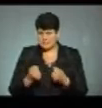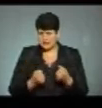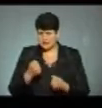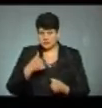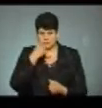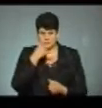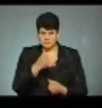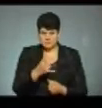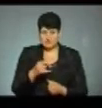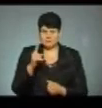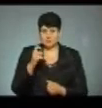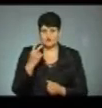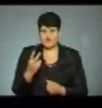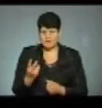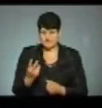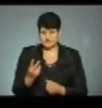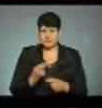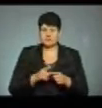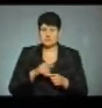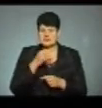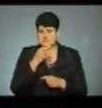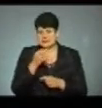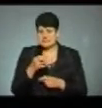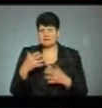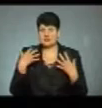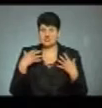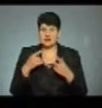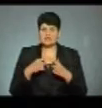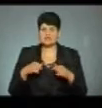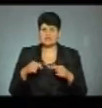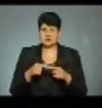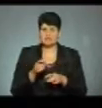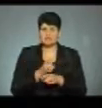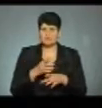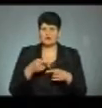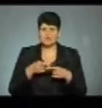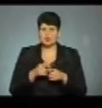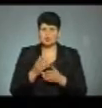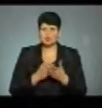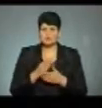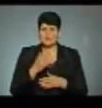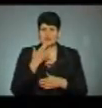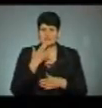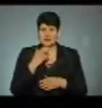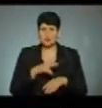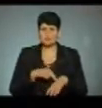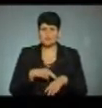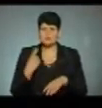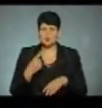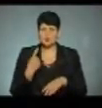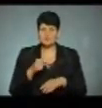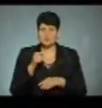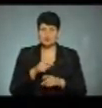та зателефонував на лінію 102. Про це повідомив начальник відділу вибухотехнічної служби Нацполіції області Ігор Васьків. За